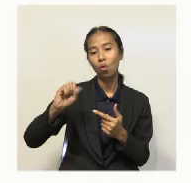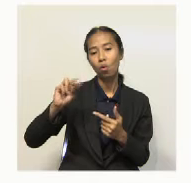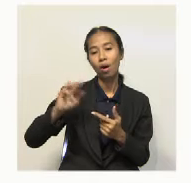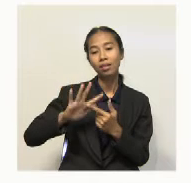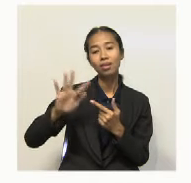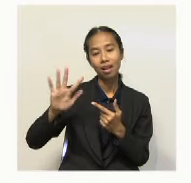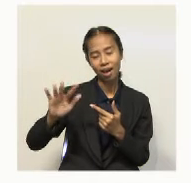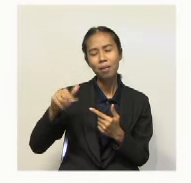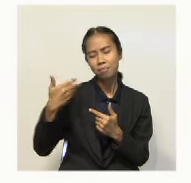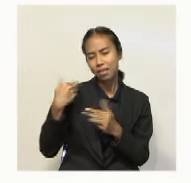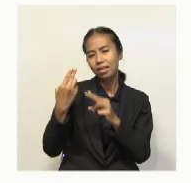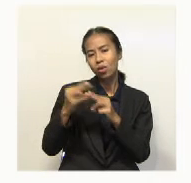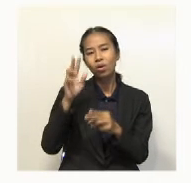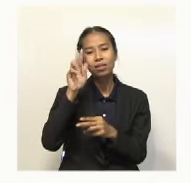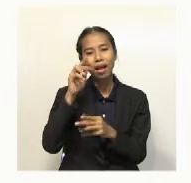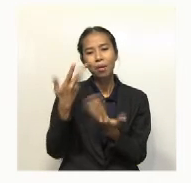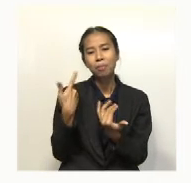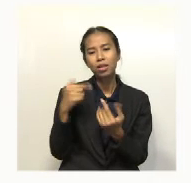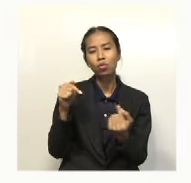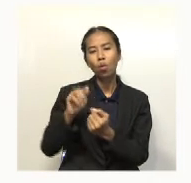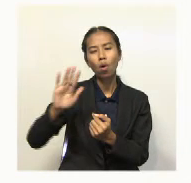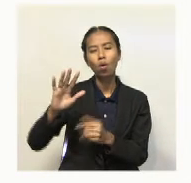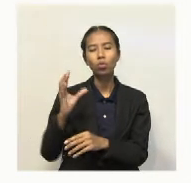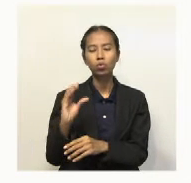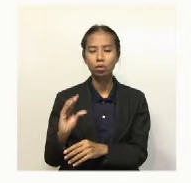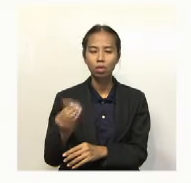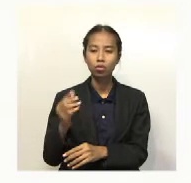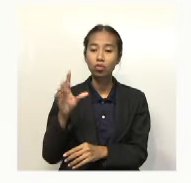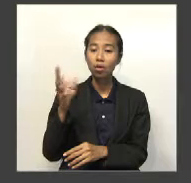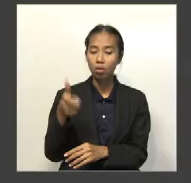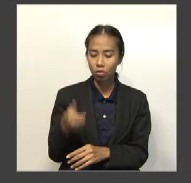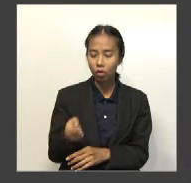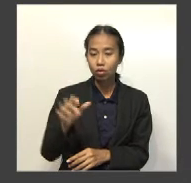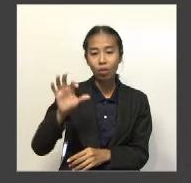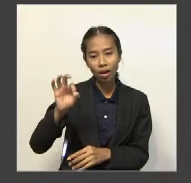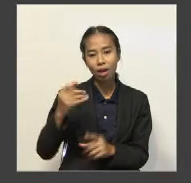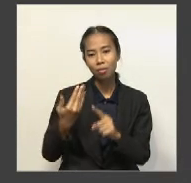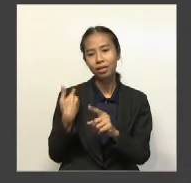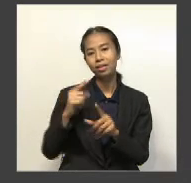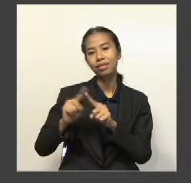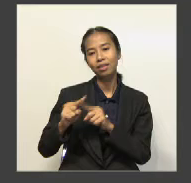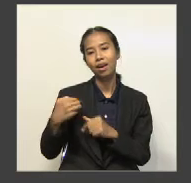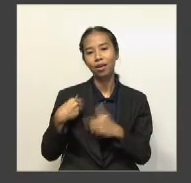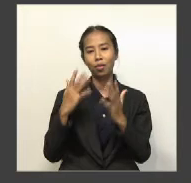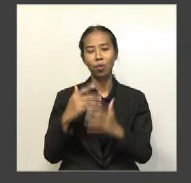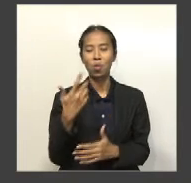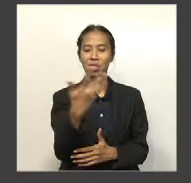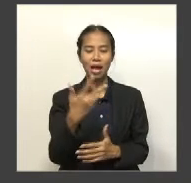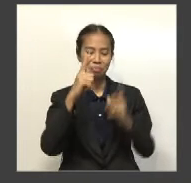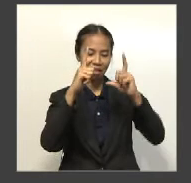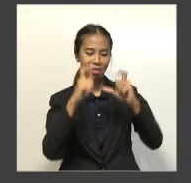ครับ พี่หน่อยเพ็ญพันธ์แหลมหลวงผู้ประกาศช่อง9 แล้วก็มีคุณคิงด้วยนะครับ คุณคิงกับพี่สิทธิ ์ร่วมกับเฟรม3ท่านนี้ดังแล้วนะ